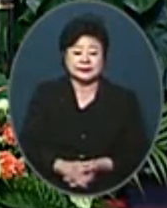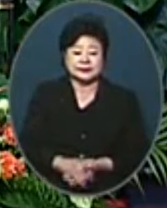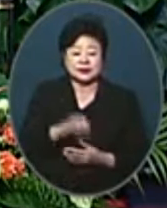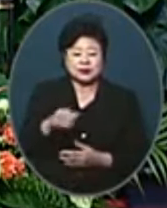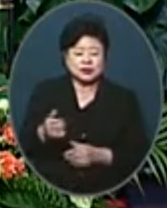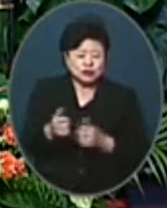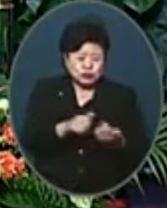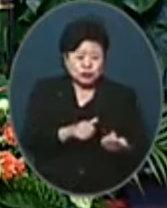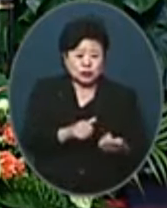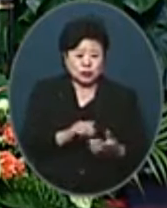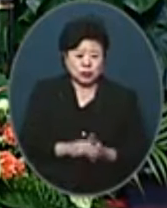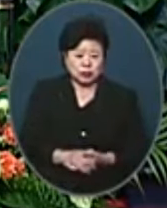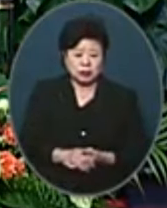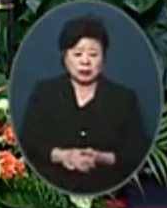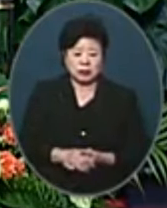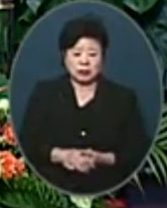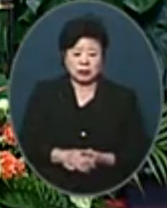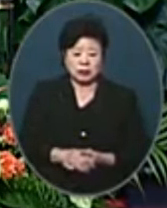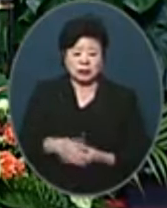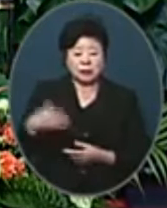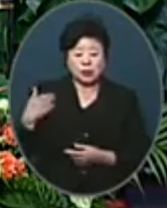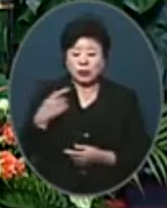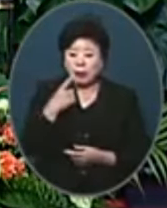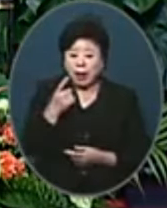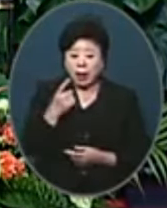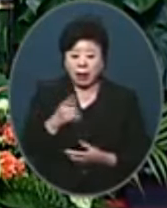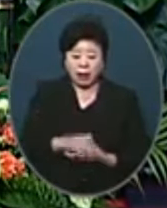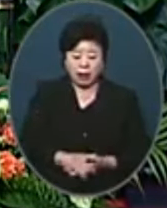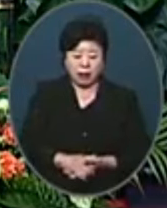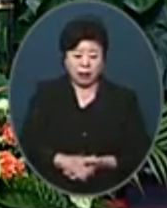이웃이 죽어가도 모른 척하는 일은